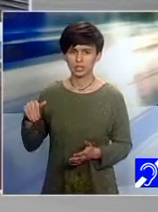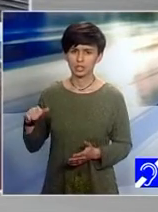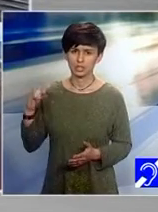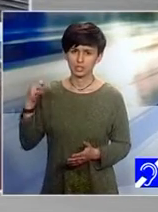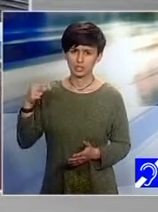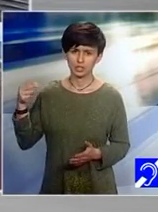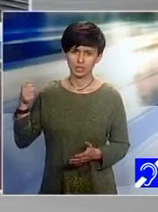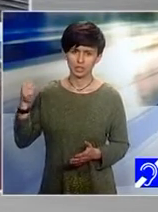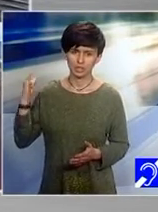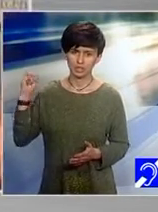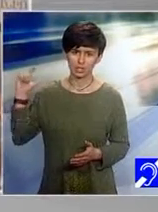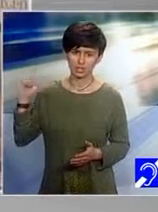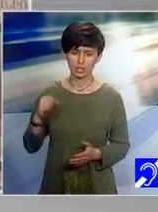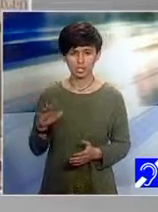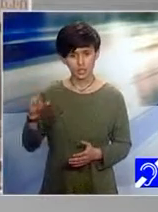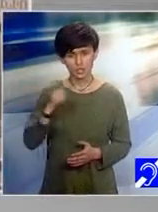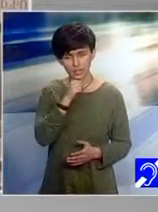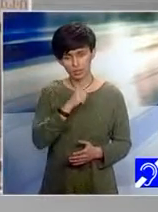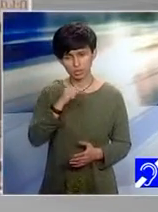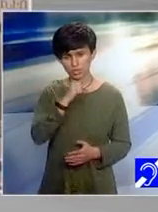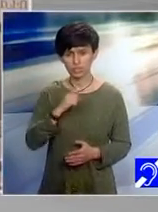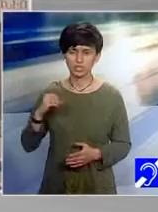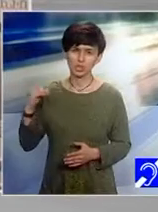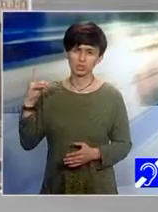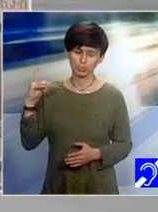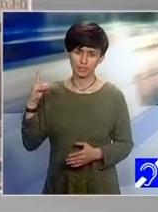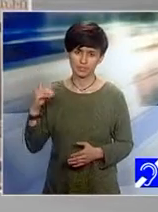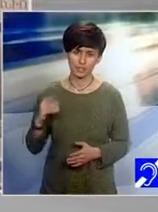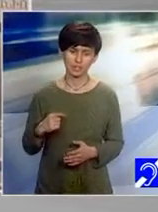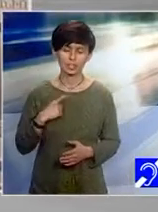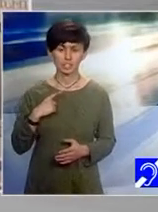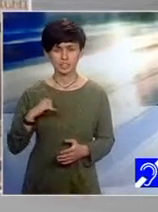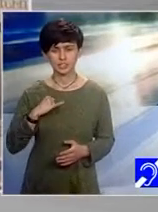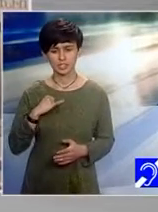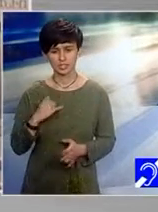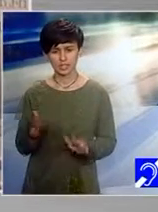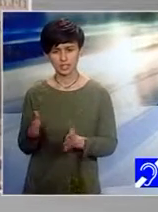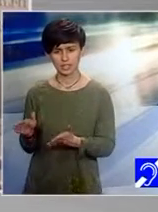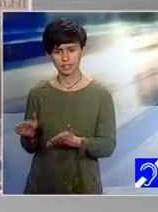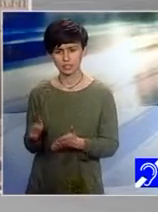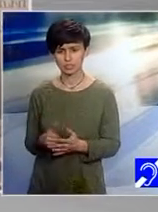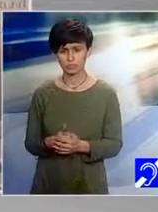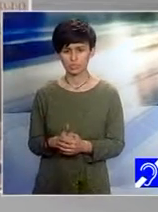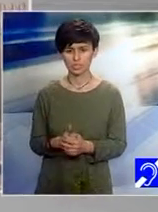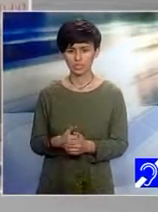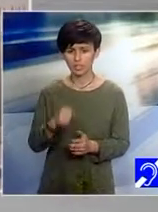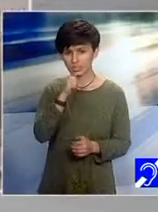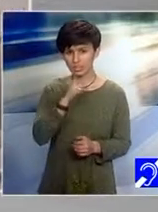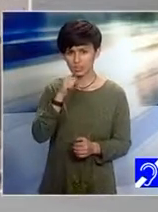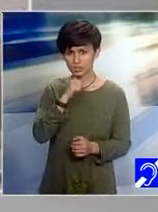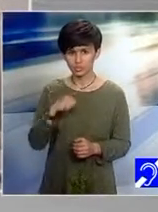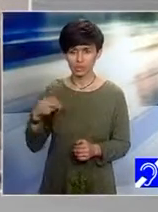multă oară la Dumbrăveni și, interesant, la început concerta Horia Mihail în biserica armenească,